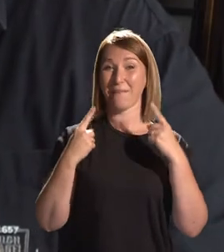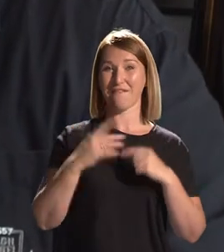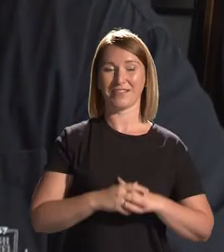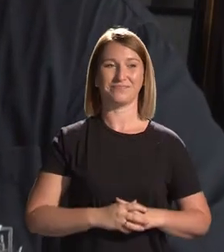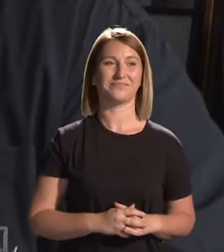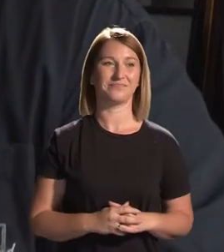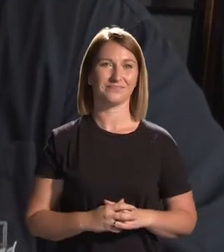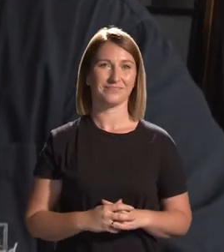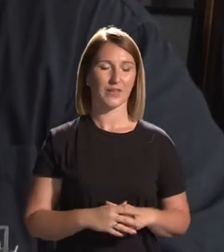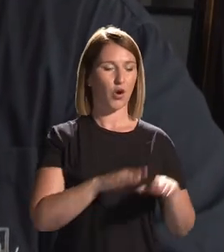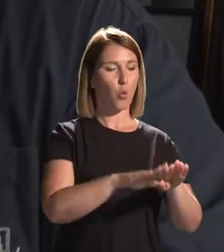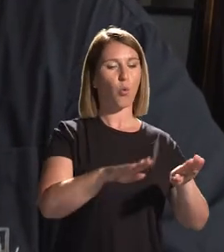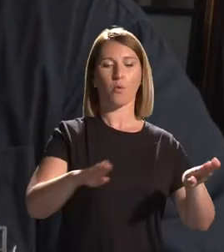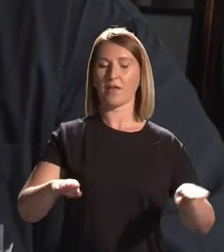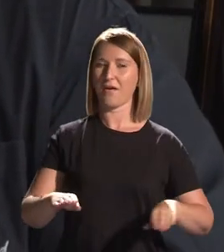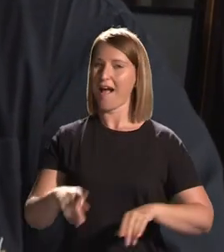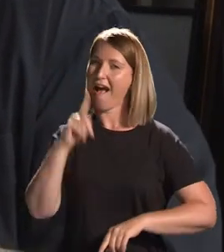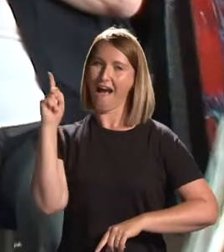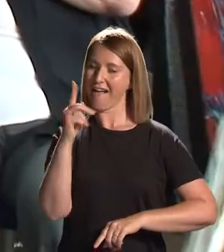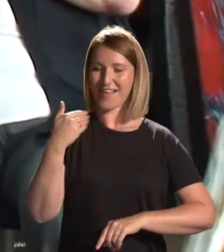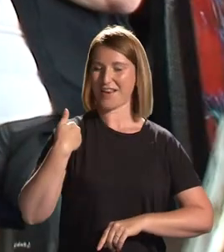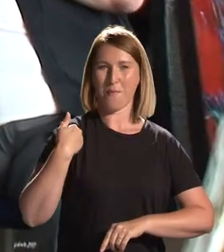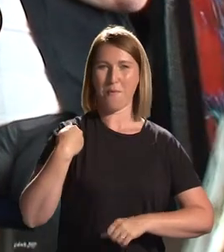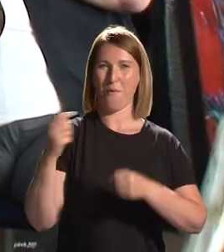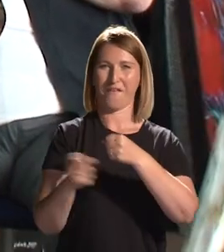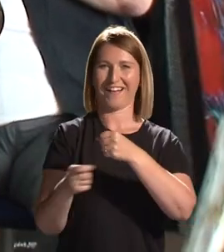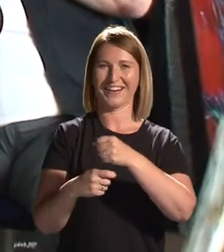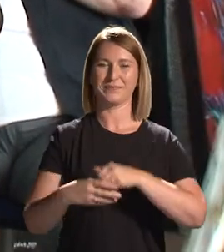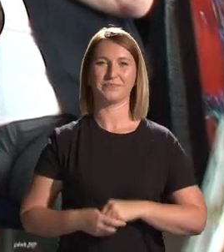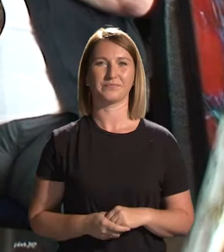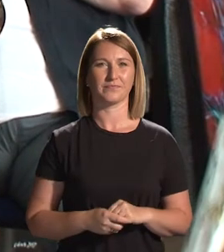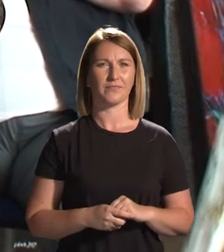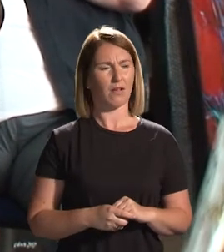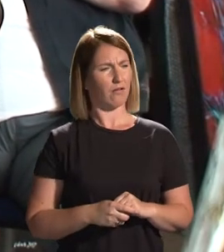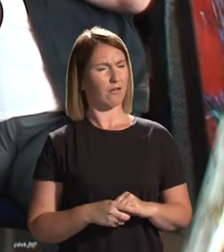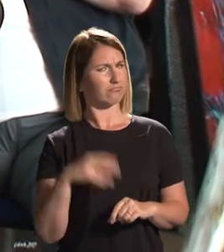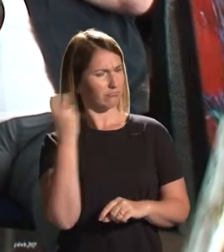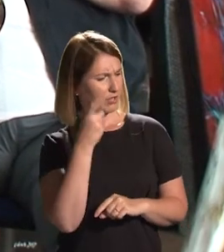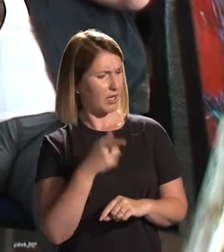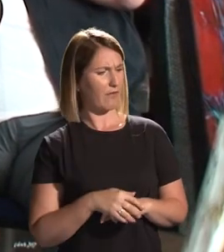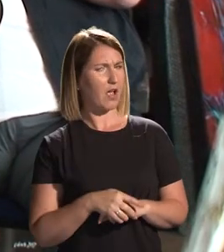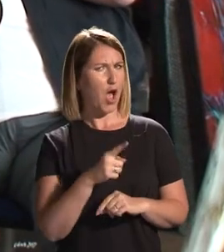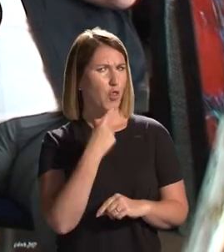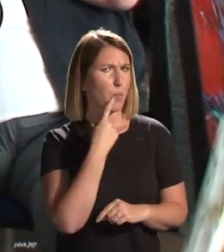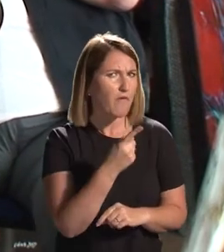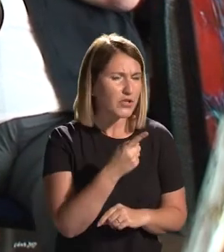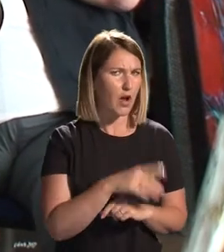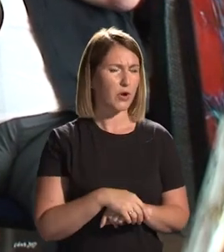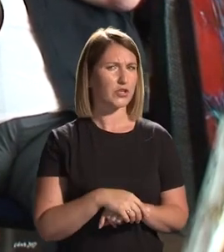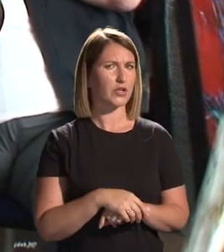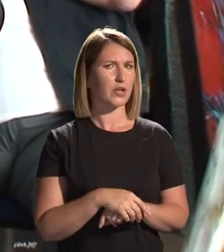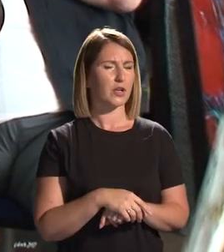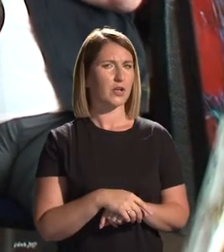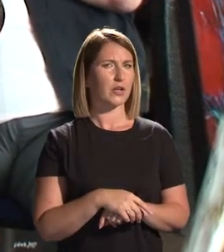układałem, ale nie dostałem w tyłek. Nie. Ale jeden ciekawy wątek, ja nie wiedziałem o tym. Z tego, co powiedziałeś przed chwilą